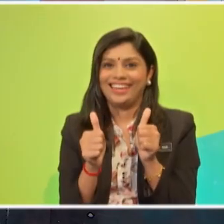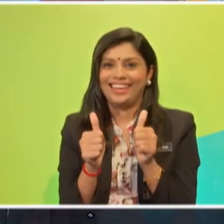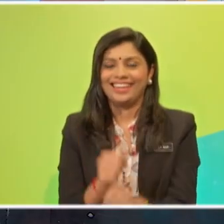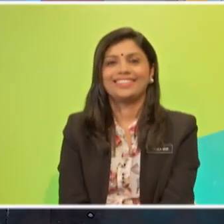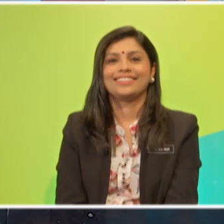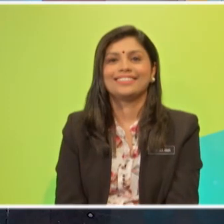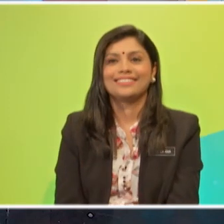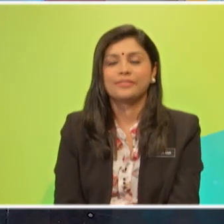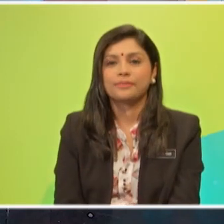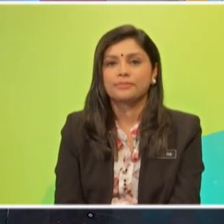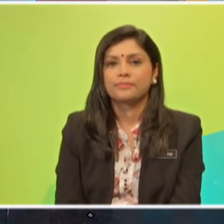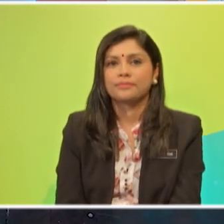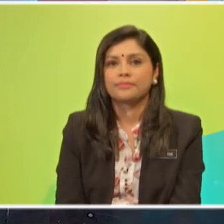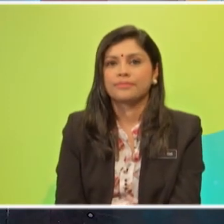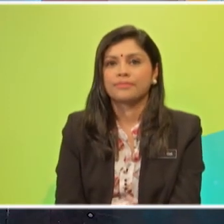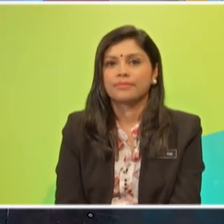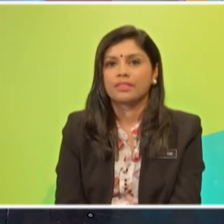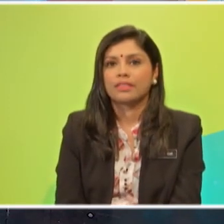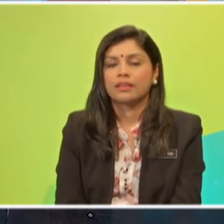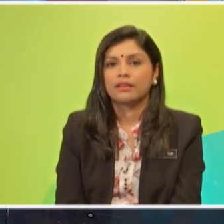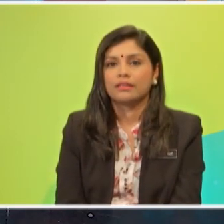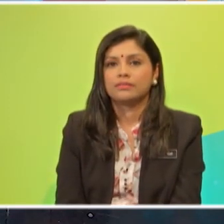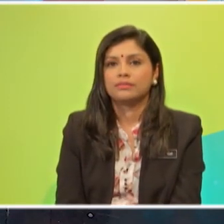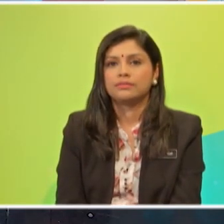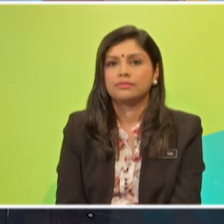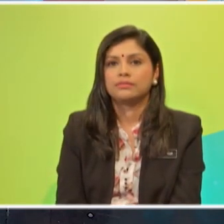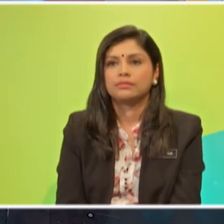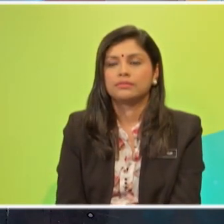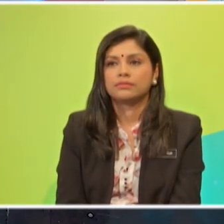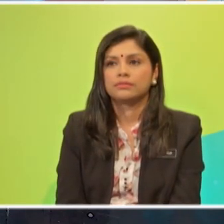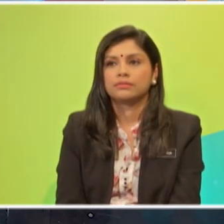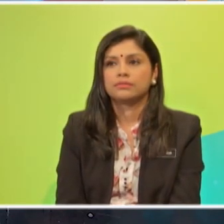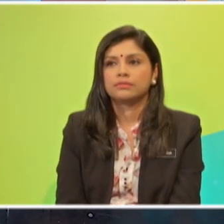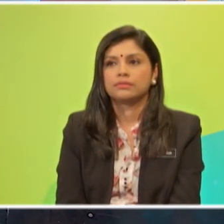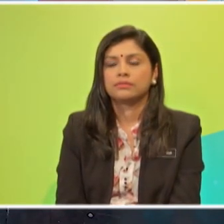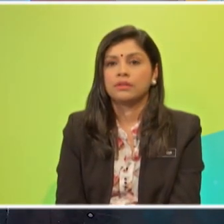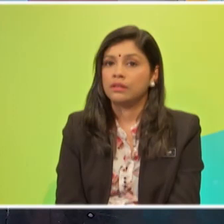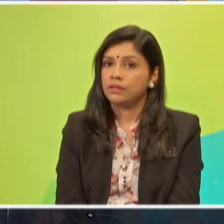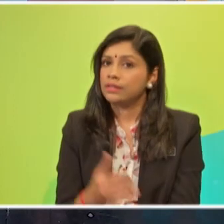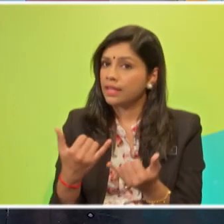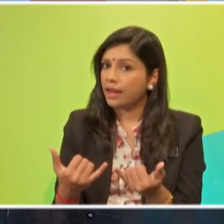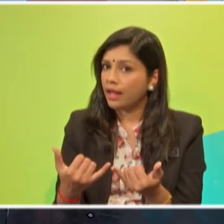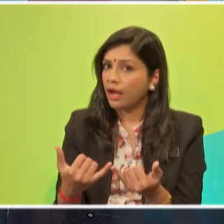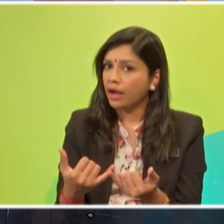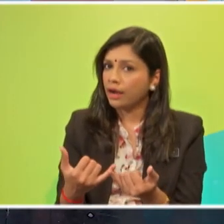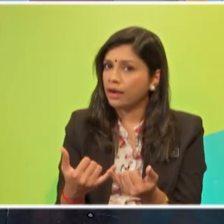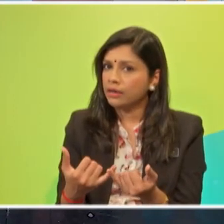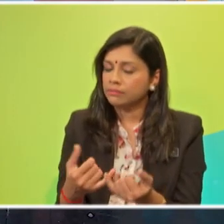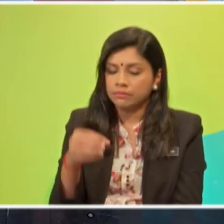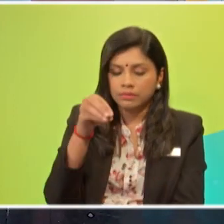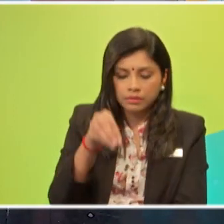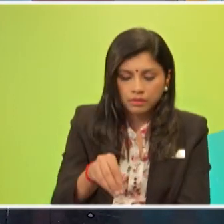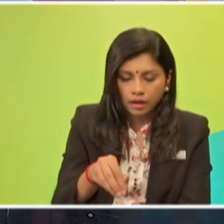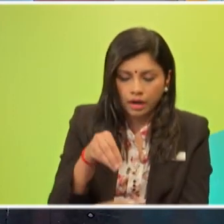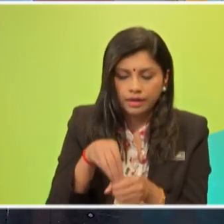betul. Baguslah, Sean dan murid-murid di rumah. Okey, okay. So jadi yang ni saya kena... Sekarang Sean boleh masukkan di